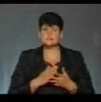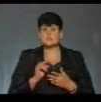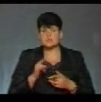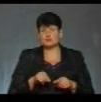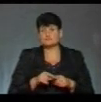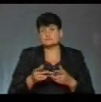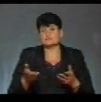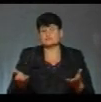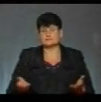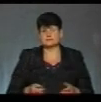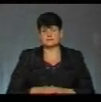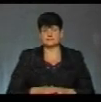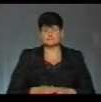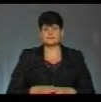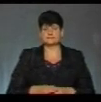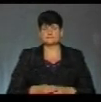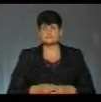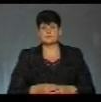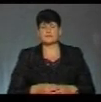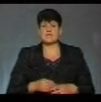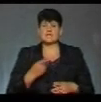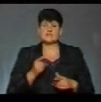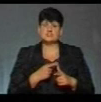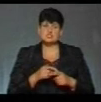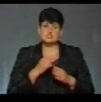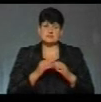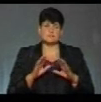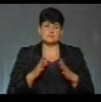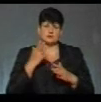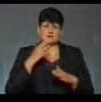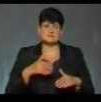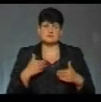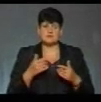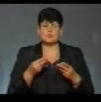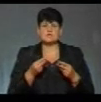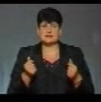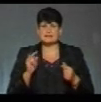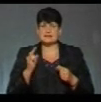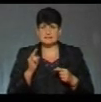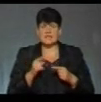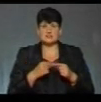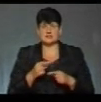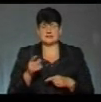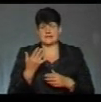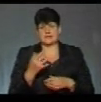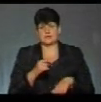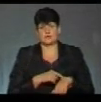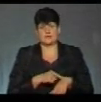мати. Чи часті є такі випадки, коли до вас звертаються батьки про зникнення дитини, а через кілька годин